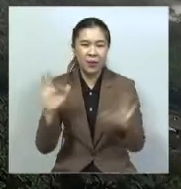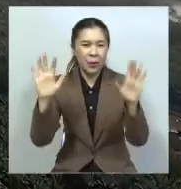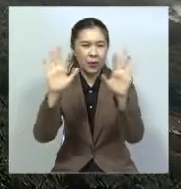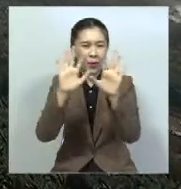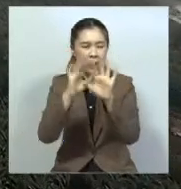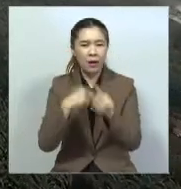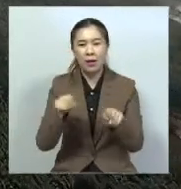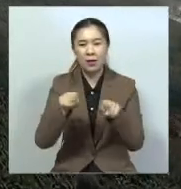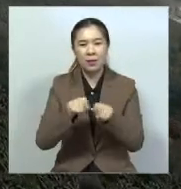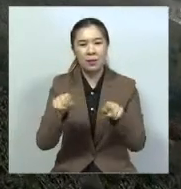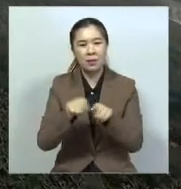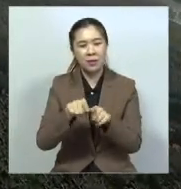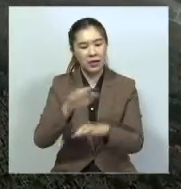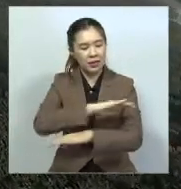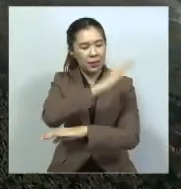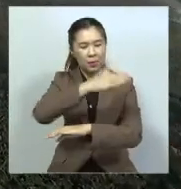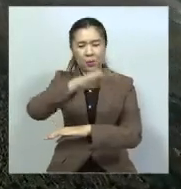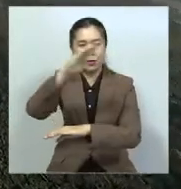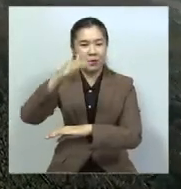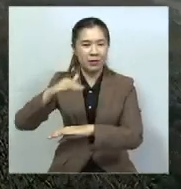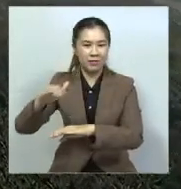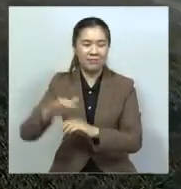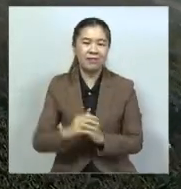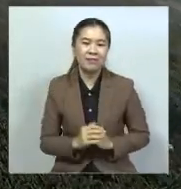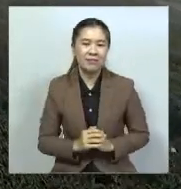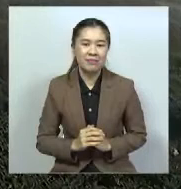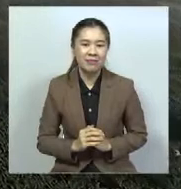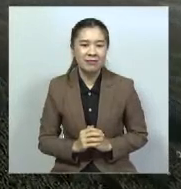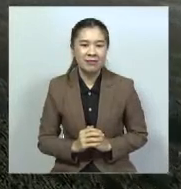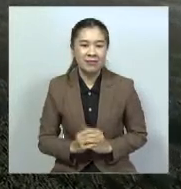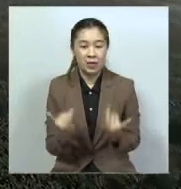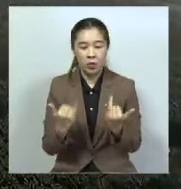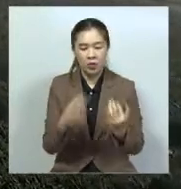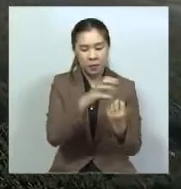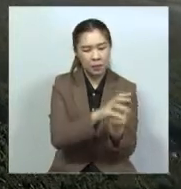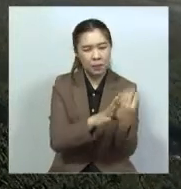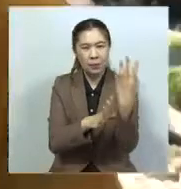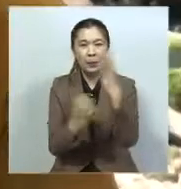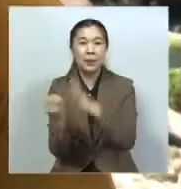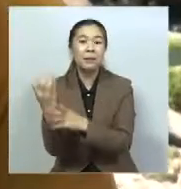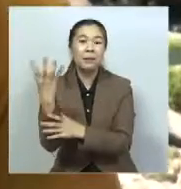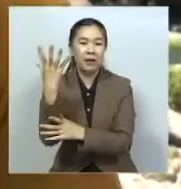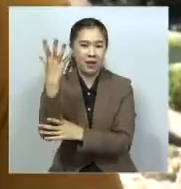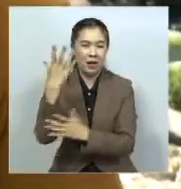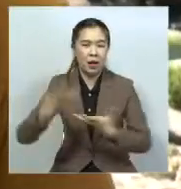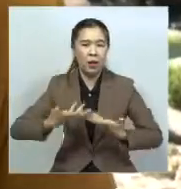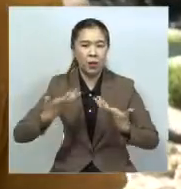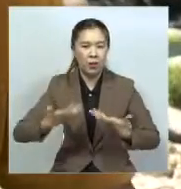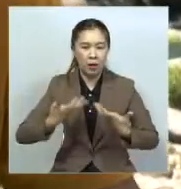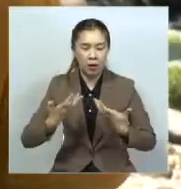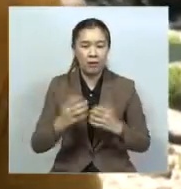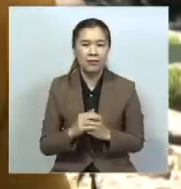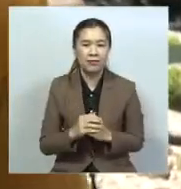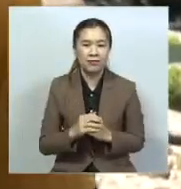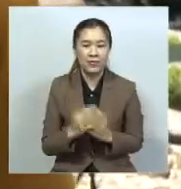กต่างจากแหล่งท่องเที่ยวที่เป็นภูเขาสูง เนื่องจากแถวนี้เนี่ยเป็นป่าชื้นเขตร้อนนะคะเพราะฉะนั้นเนี่ยหลังช่ว